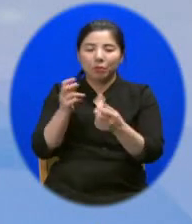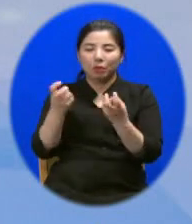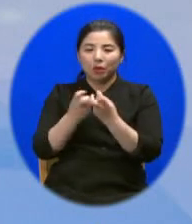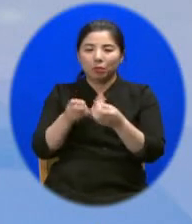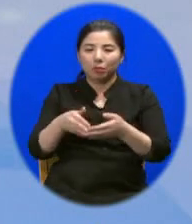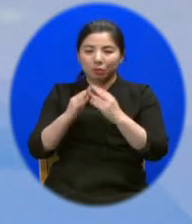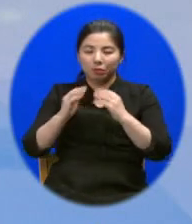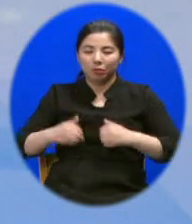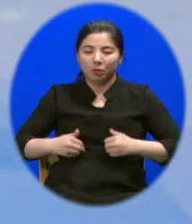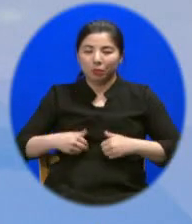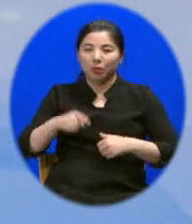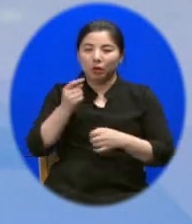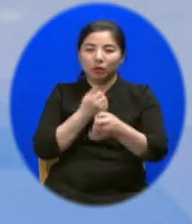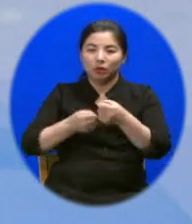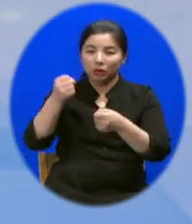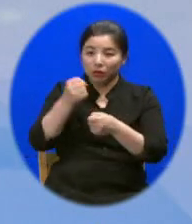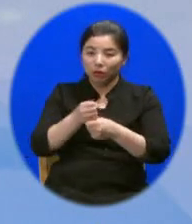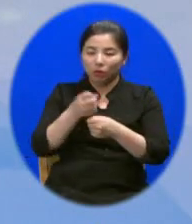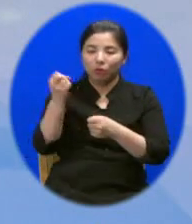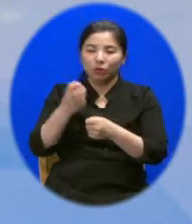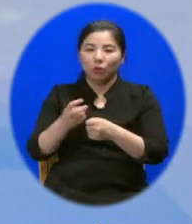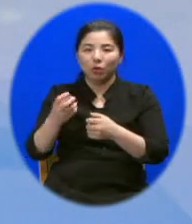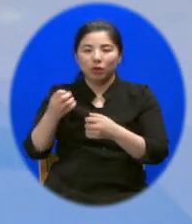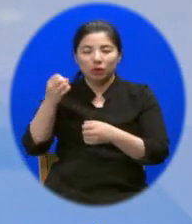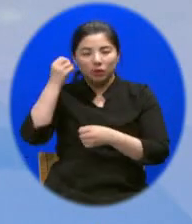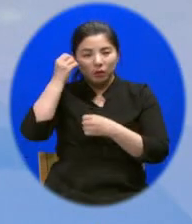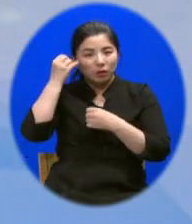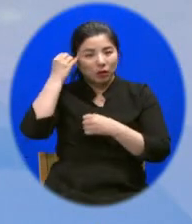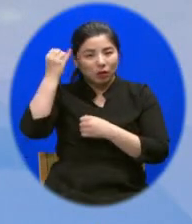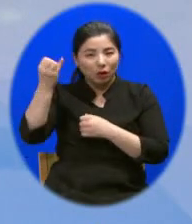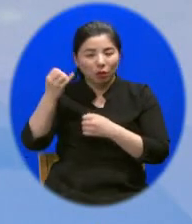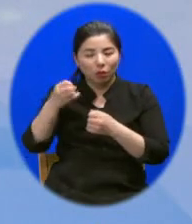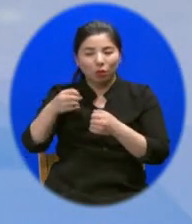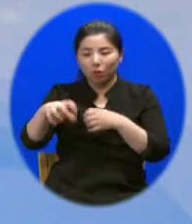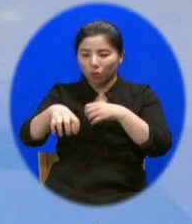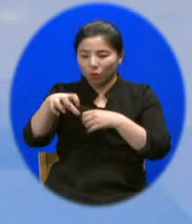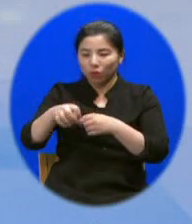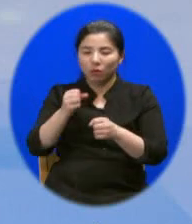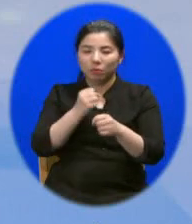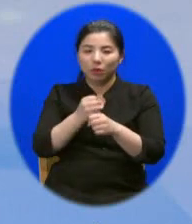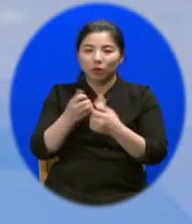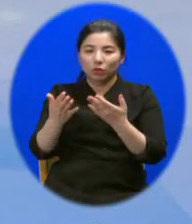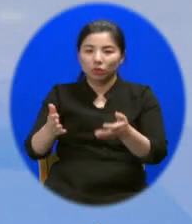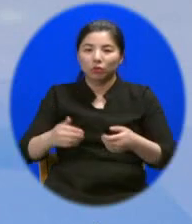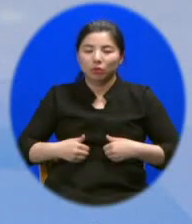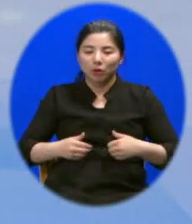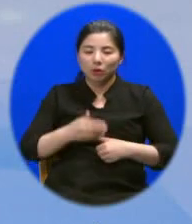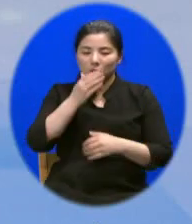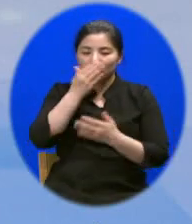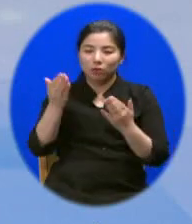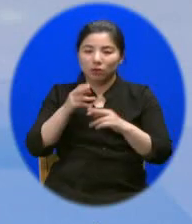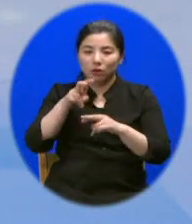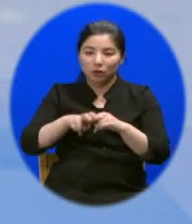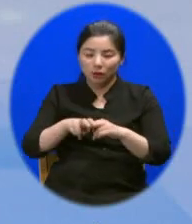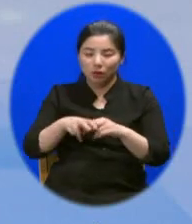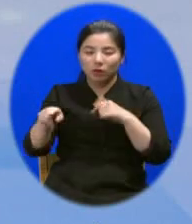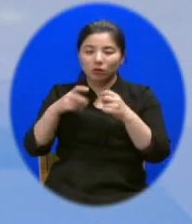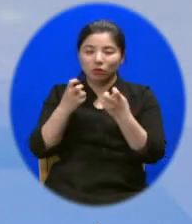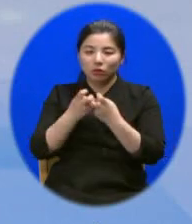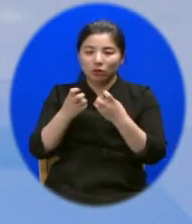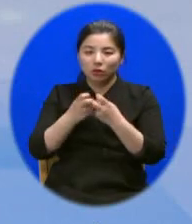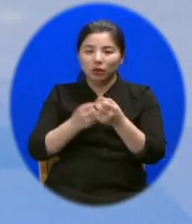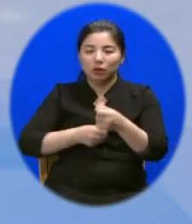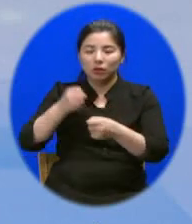그리고 이를 위한 창업도 스타트업 공간을 마련해 줘야 될 필요가 있다 이런 부분들이 청년 일자리 정책의 창업지원